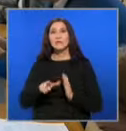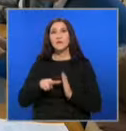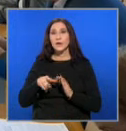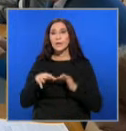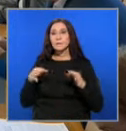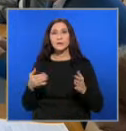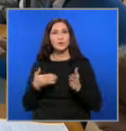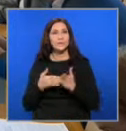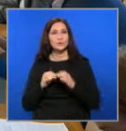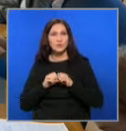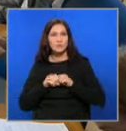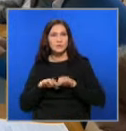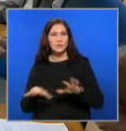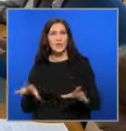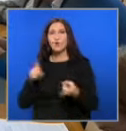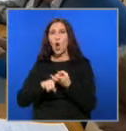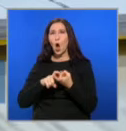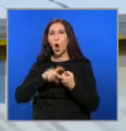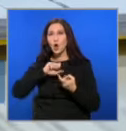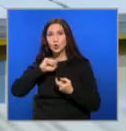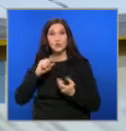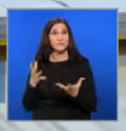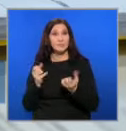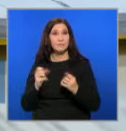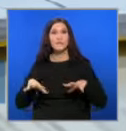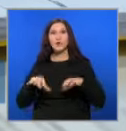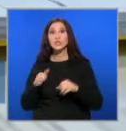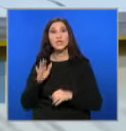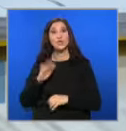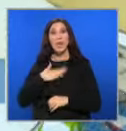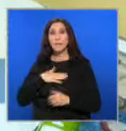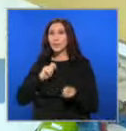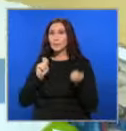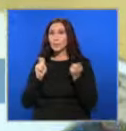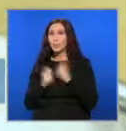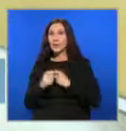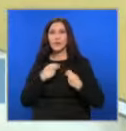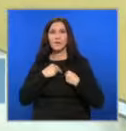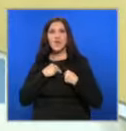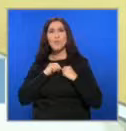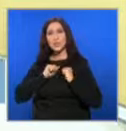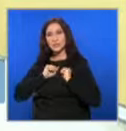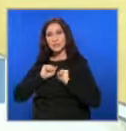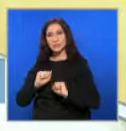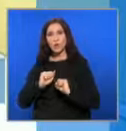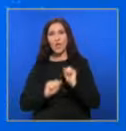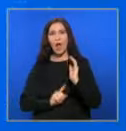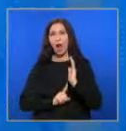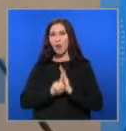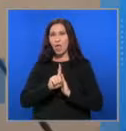Извънредни мерки срещу разпространението на коклюш взимат властите. Ще има ли промяна в имунизационния календар?